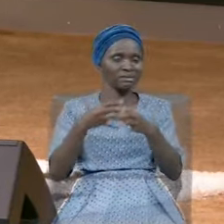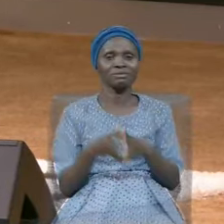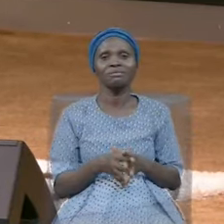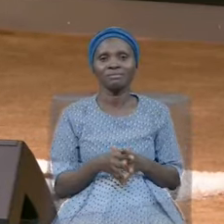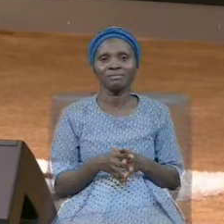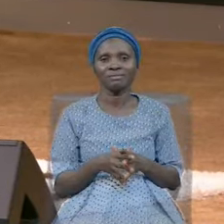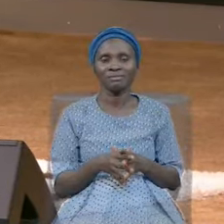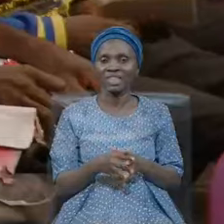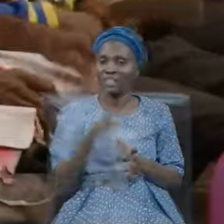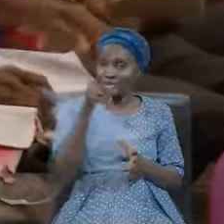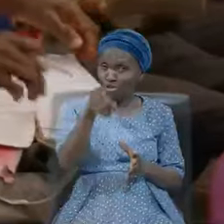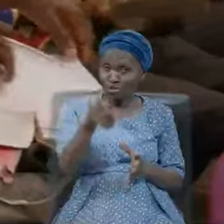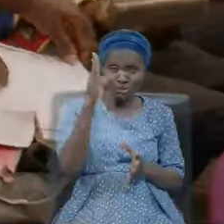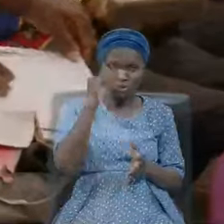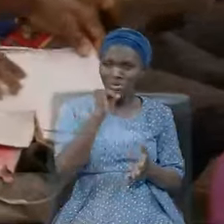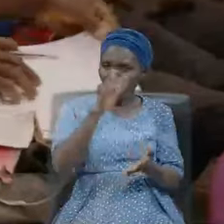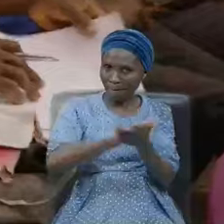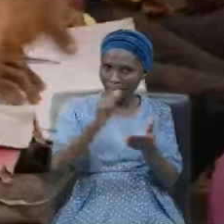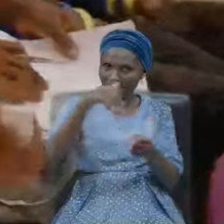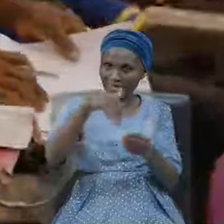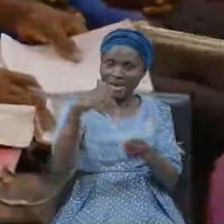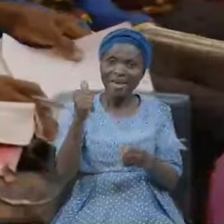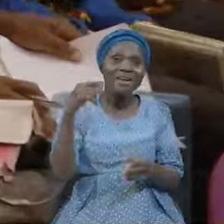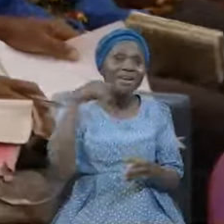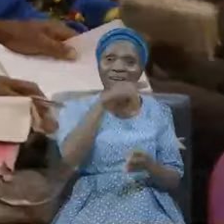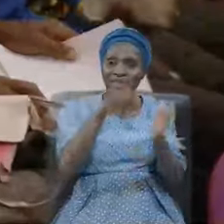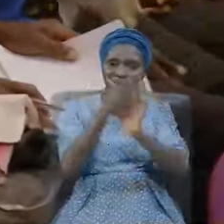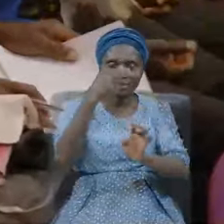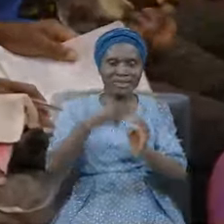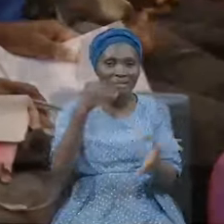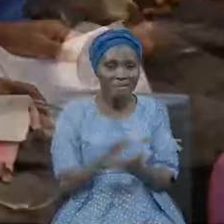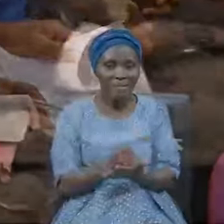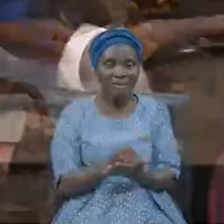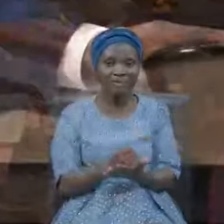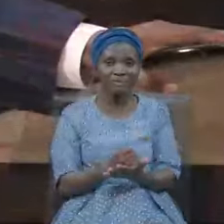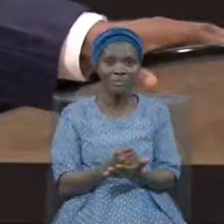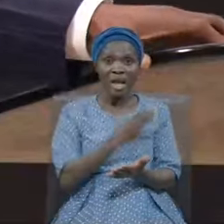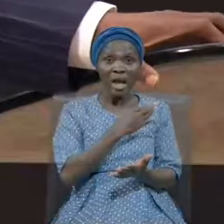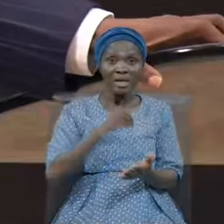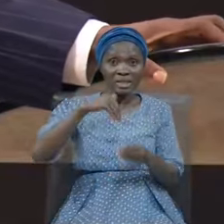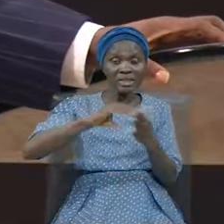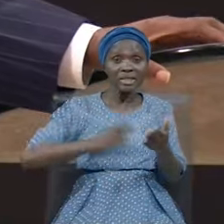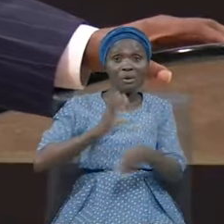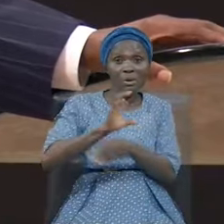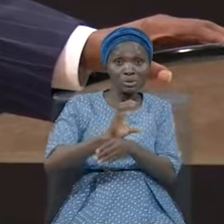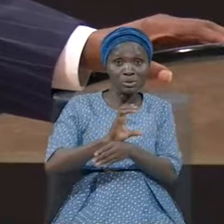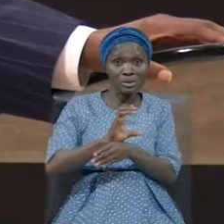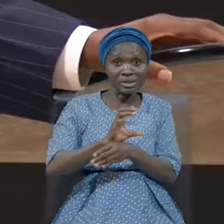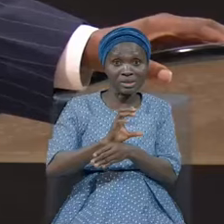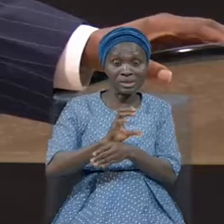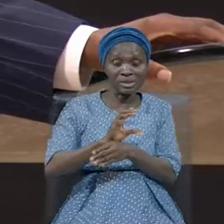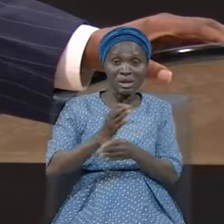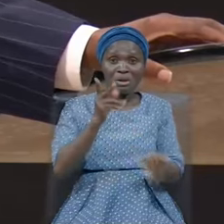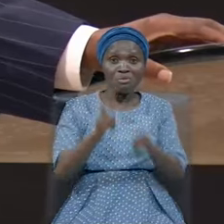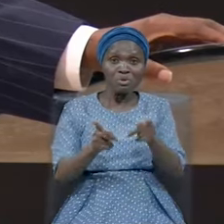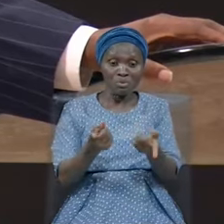Vous n'allez pas croire aux mensonges. Dans notre église, les gens s'infiltrent. Ils sont vraiment... Ils sont